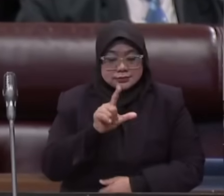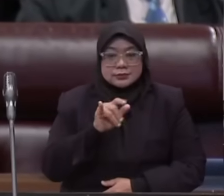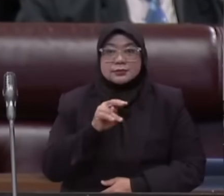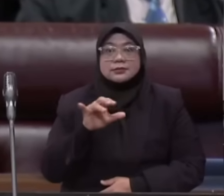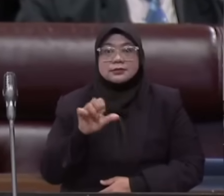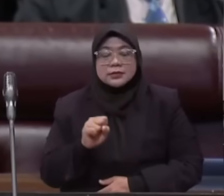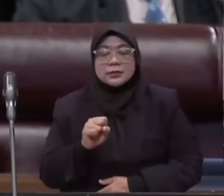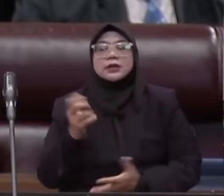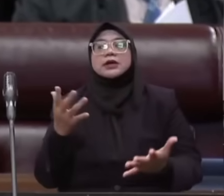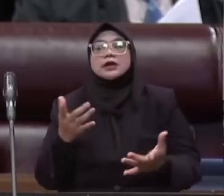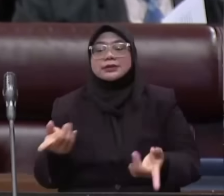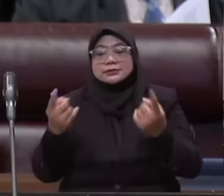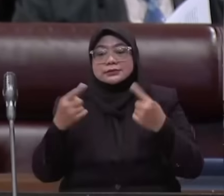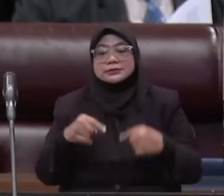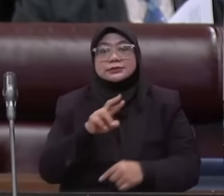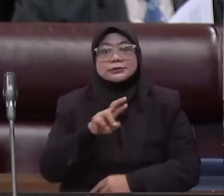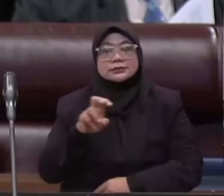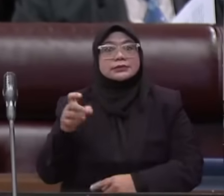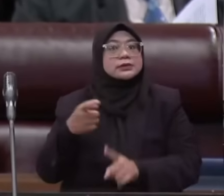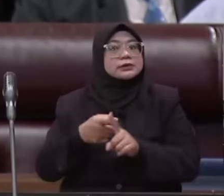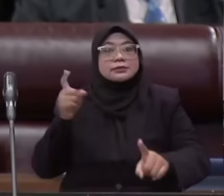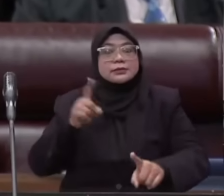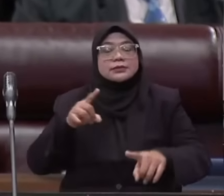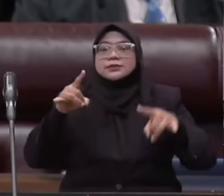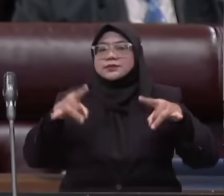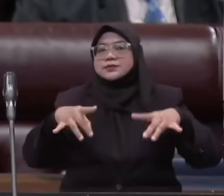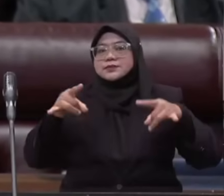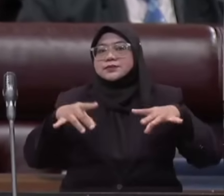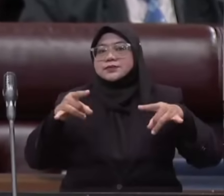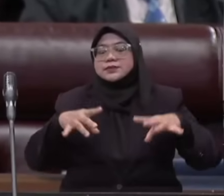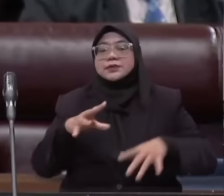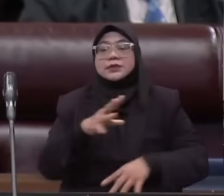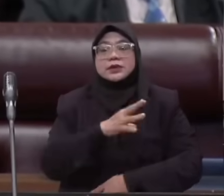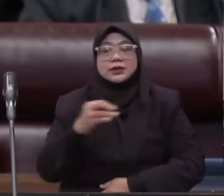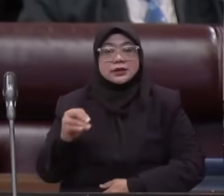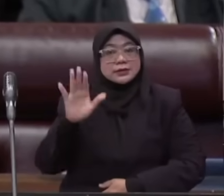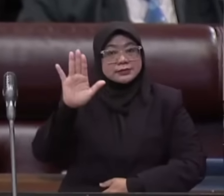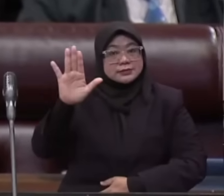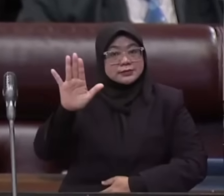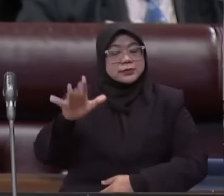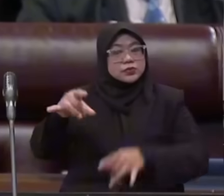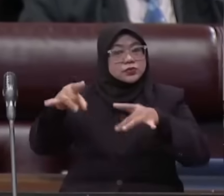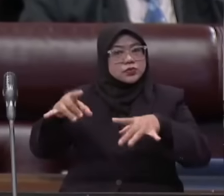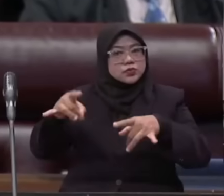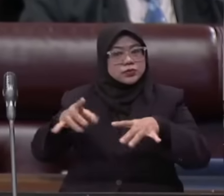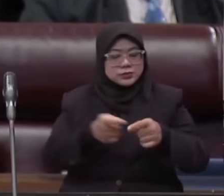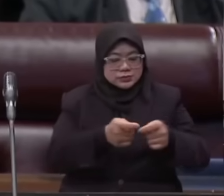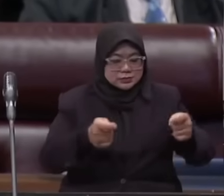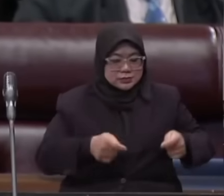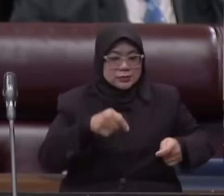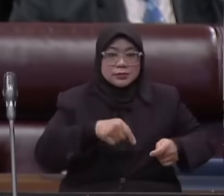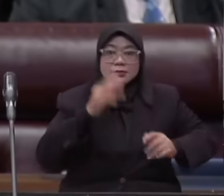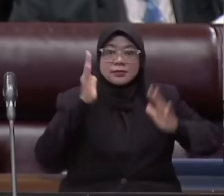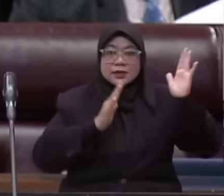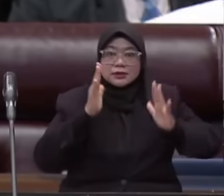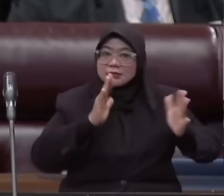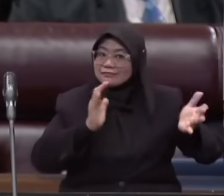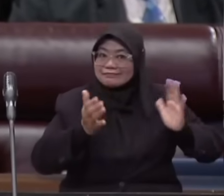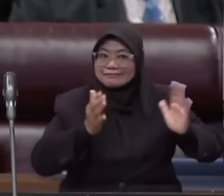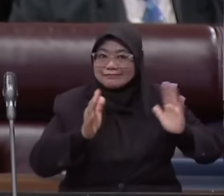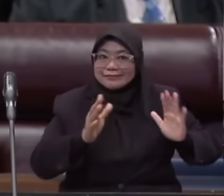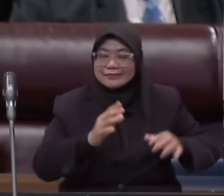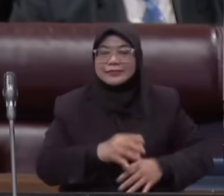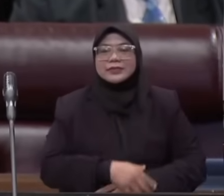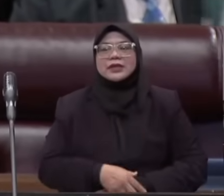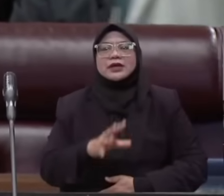nah proses yang datang dari Austria sifat yang ada driver offile ini berbeda sedikit berbanding dengan